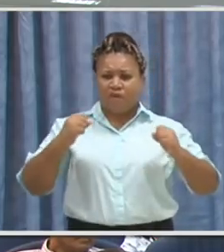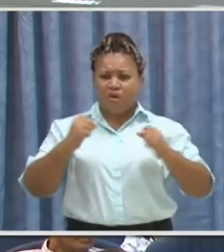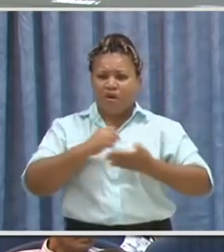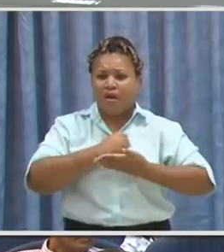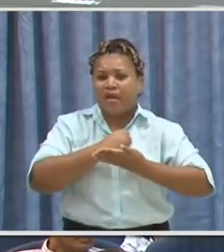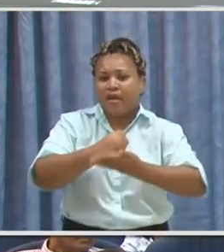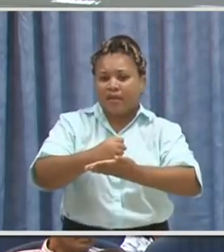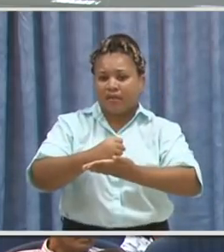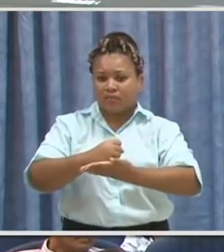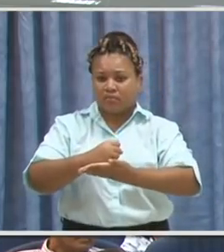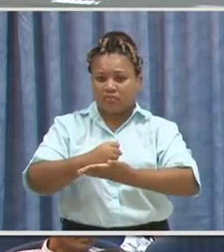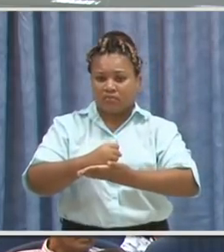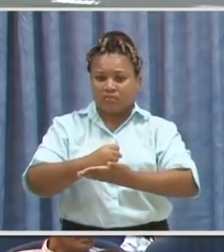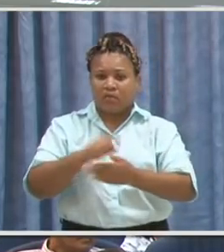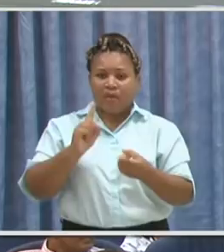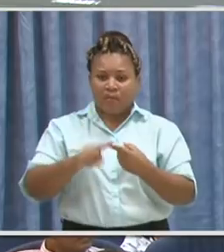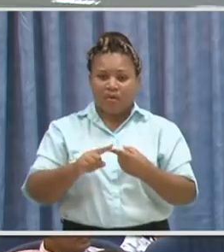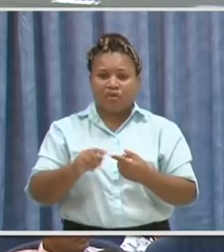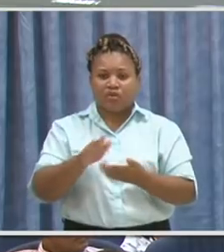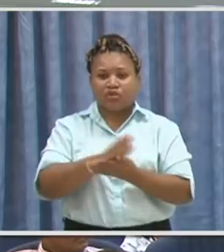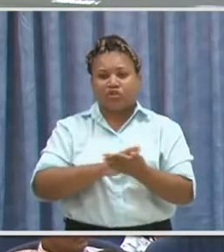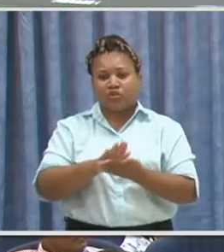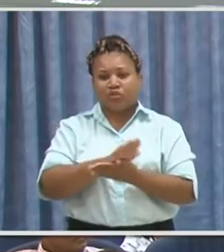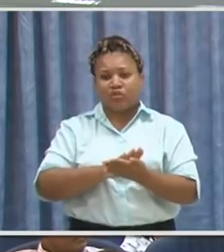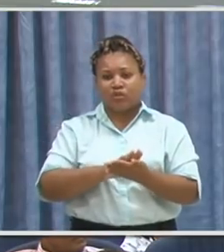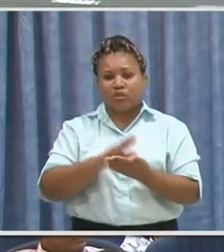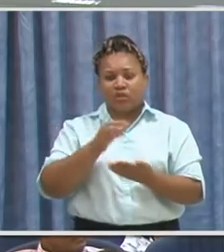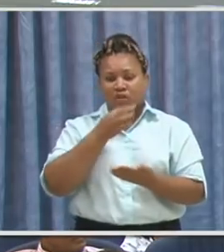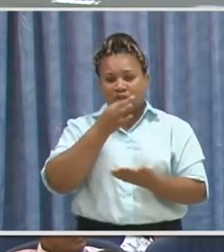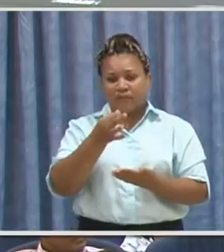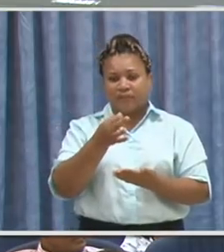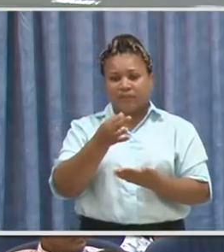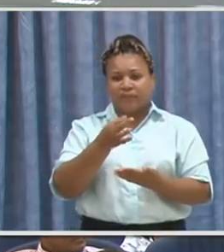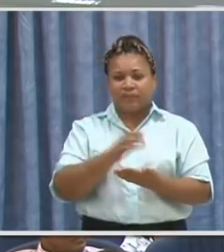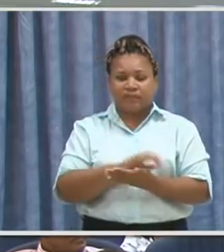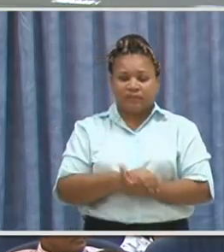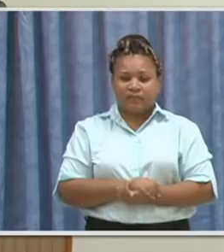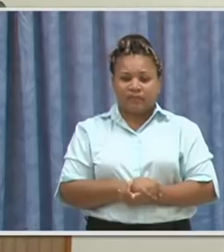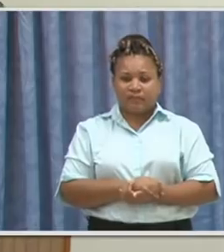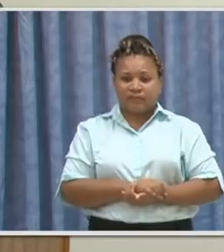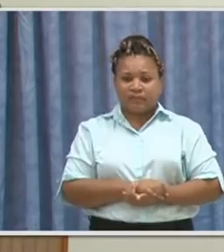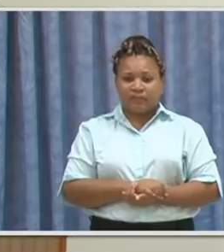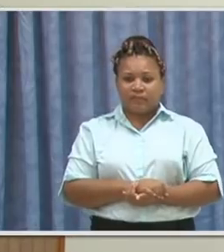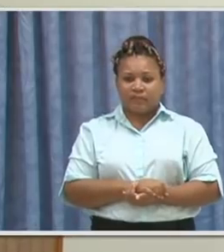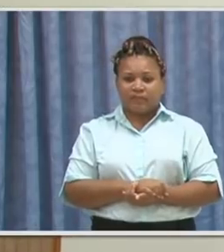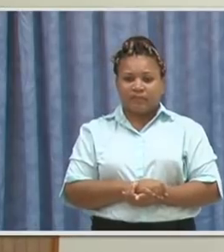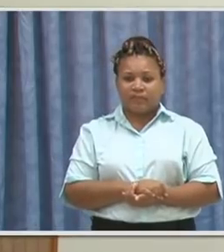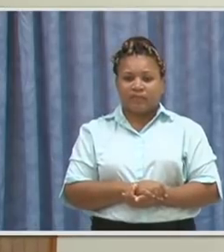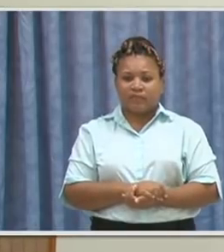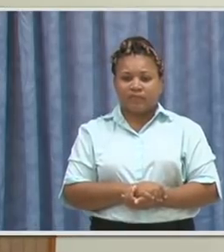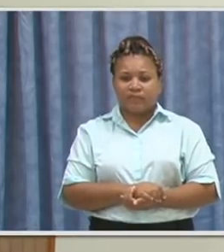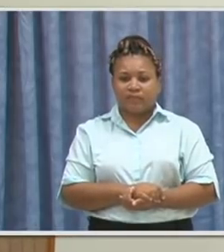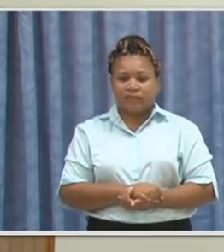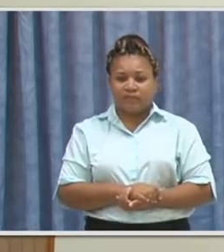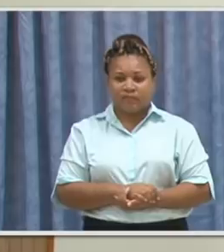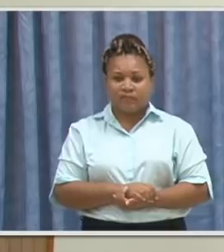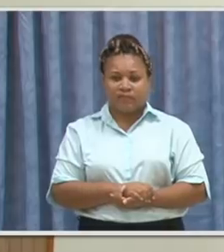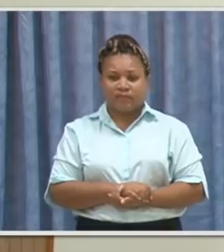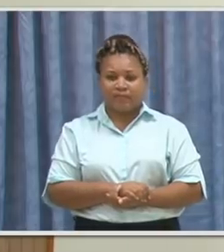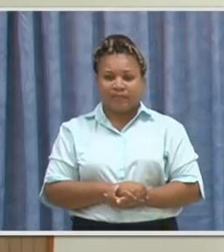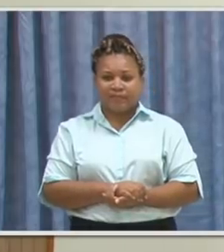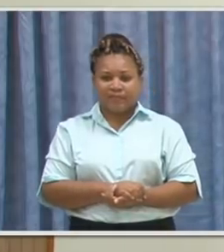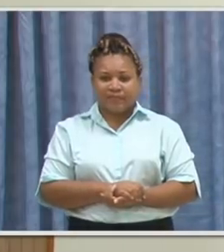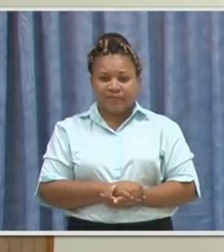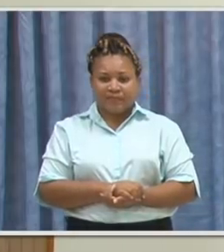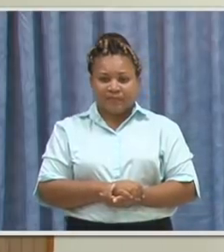Le côté coup, pas eu qu'on est. Les tantôt des patients, il y en a un coup qui vient avec.